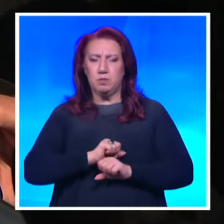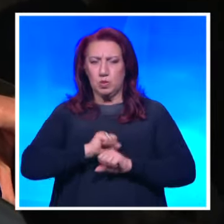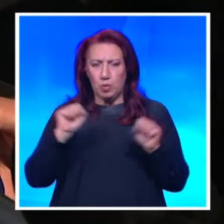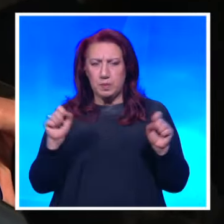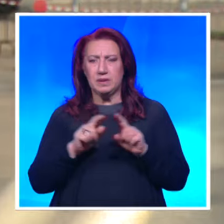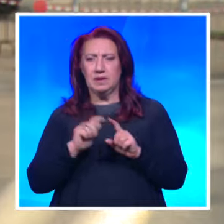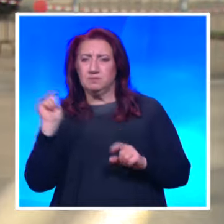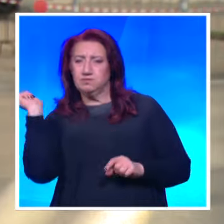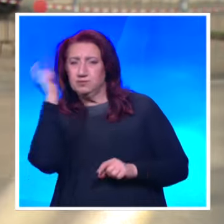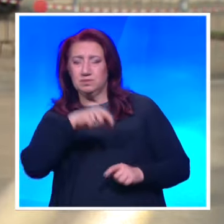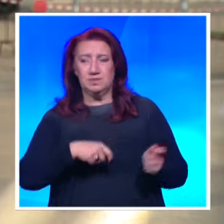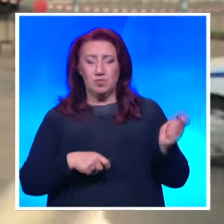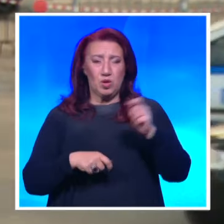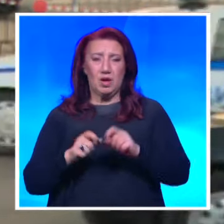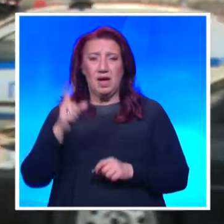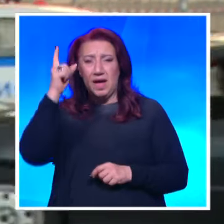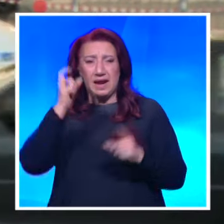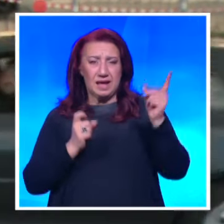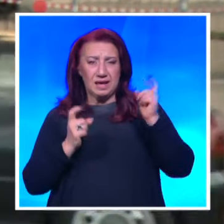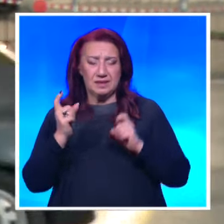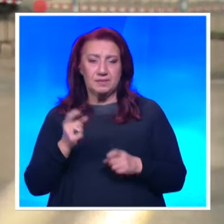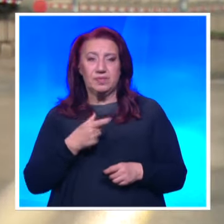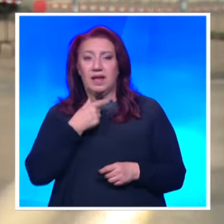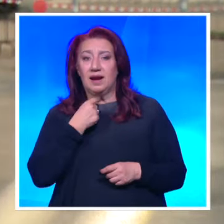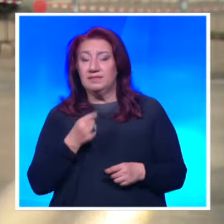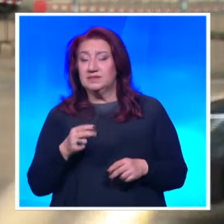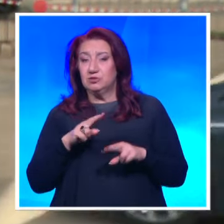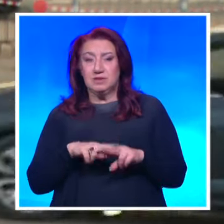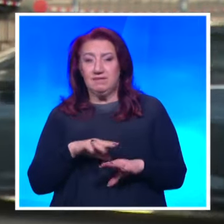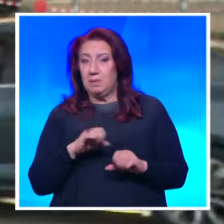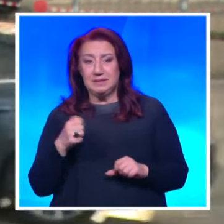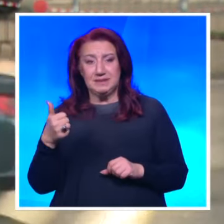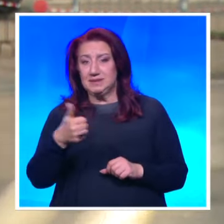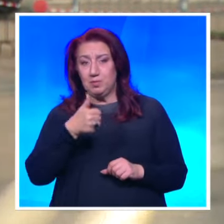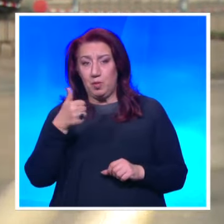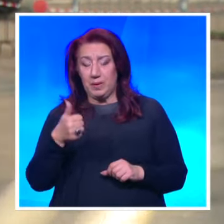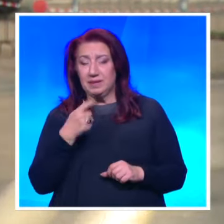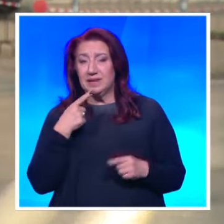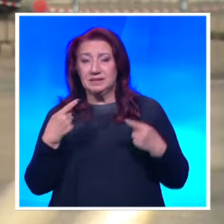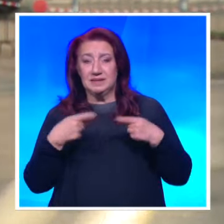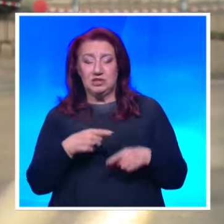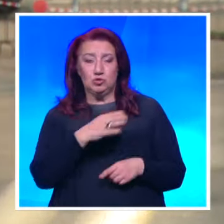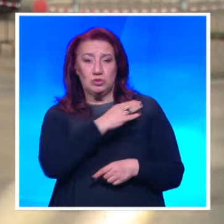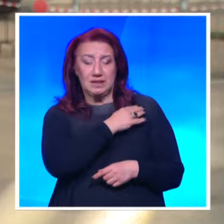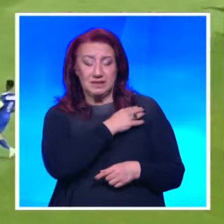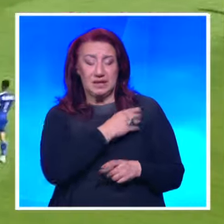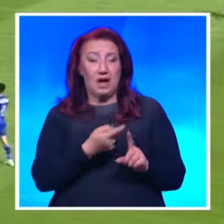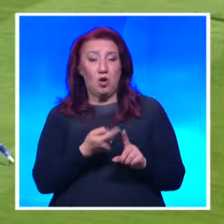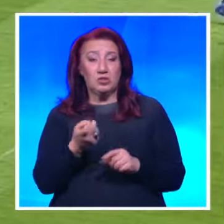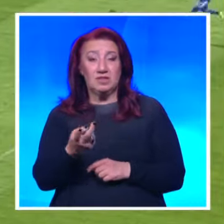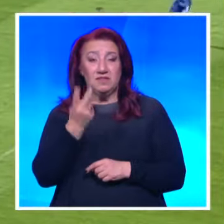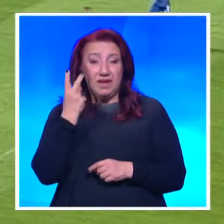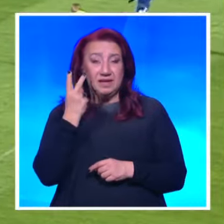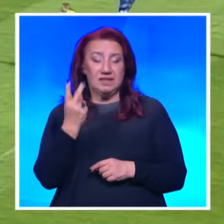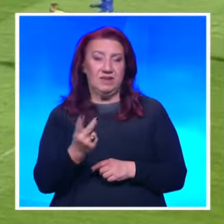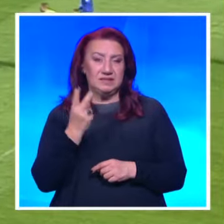нямаше инциденти. Левски остава без победа срещу ЦСКА за първенството от 2022 година и още по-голямата беда за